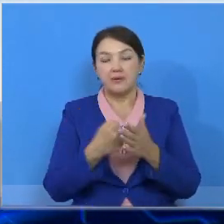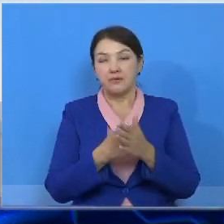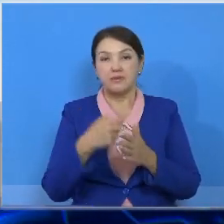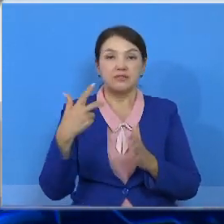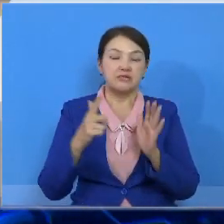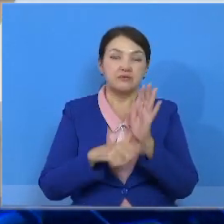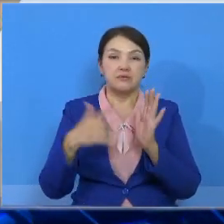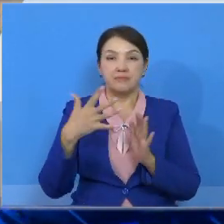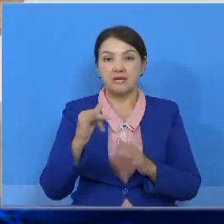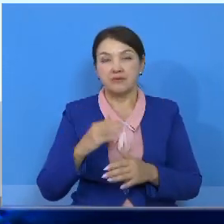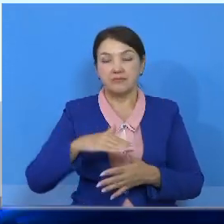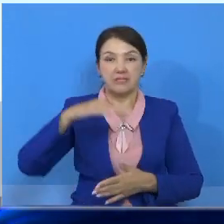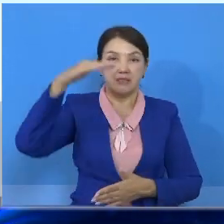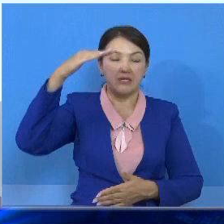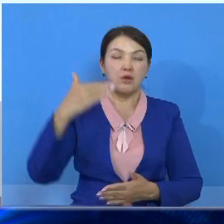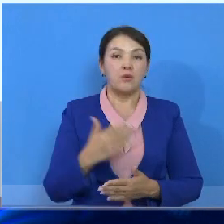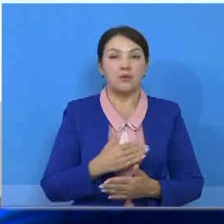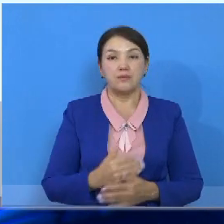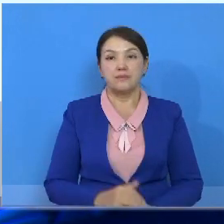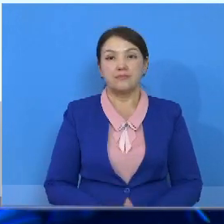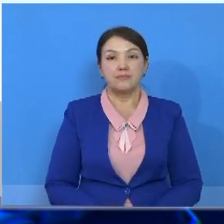метр биіктікке дейін көтерілді.